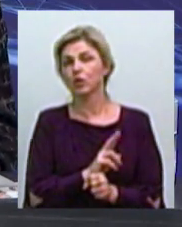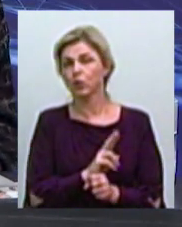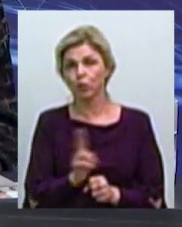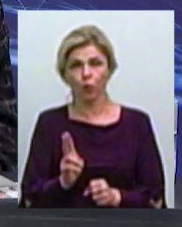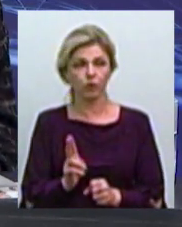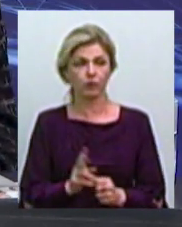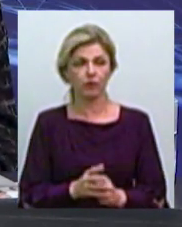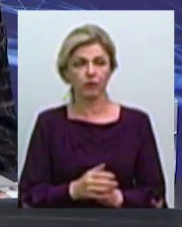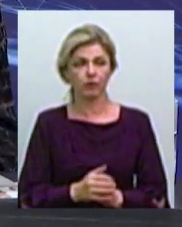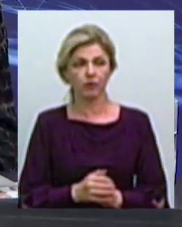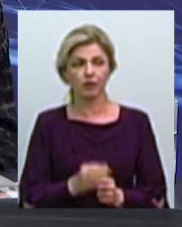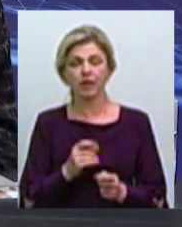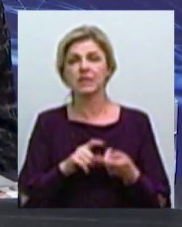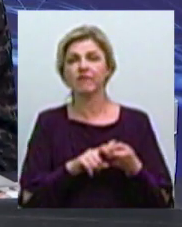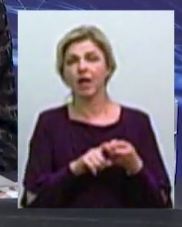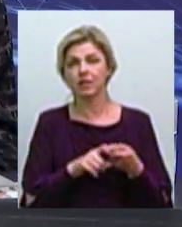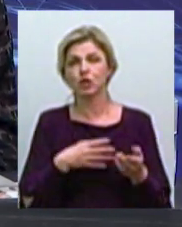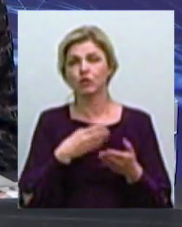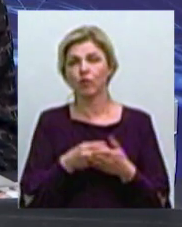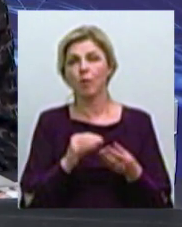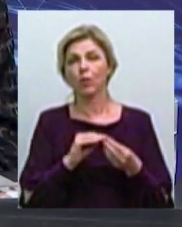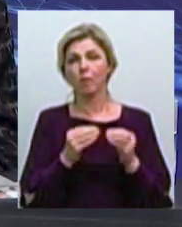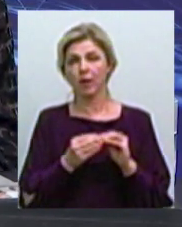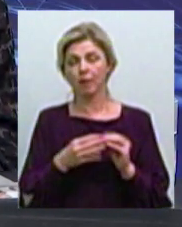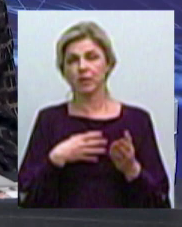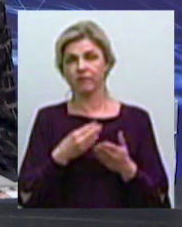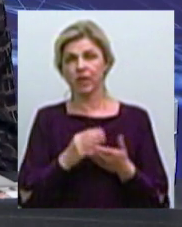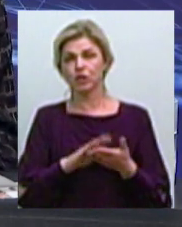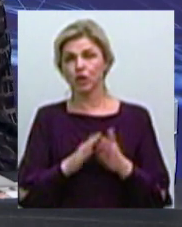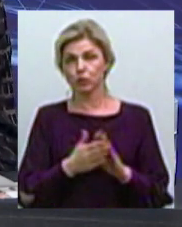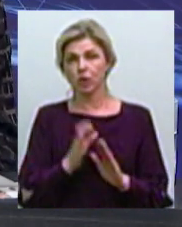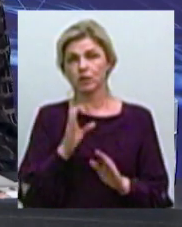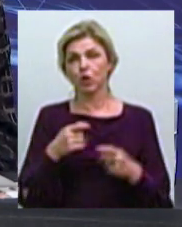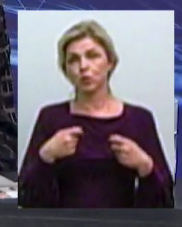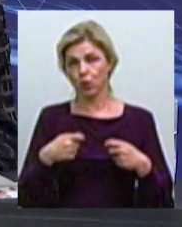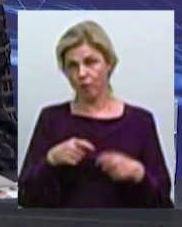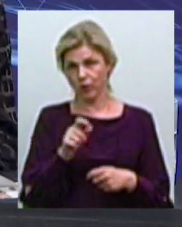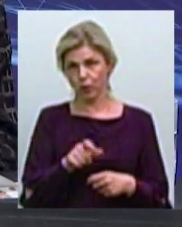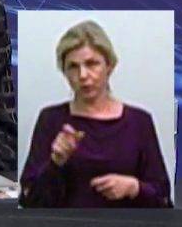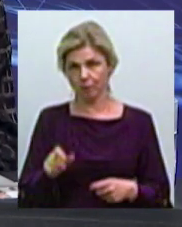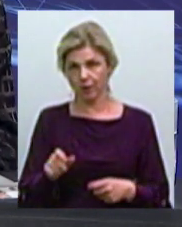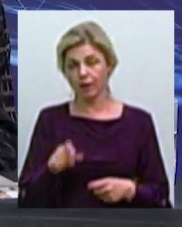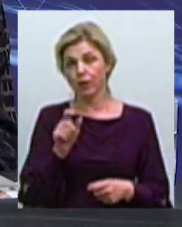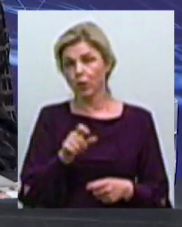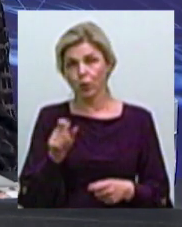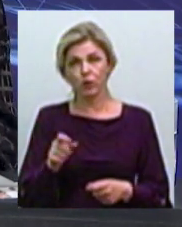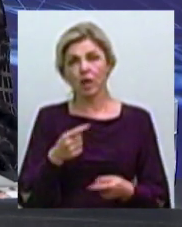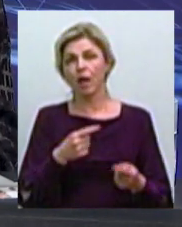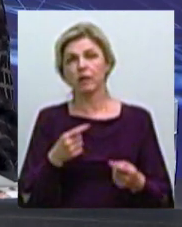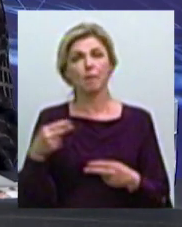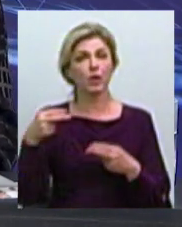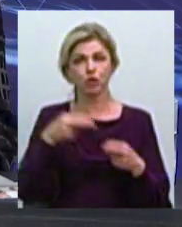не ассоциирует свои проблемы, свою ситуацию именно с торговлей людьми. То есть люди не приезжают, что